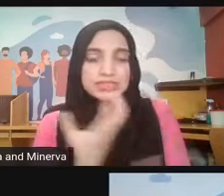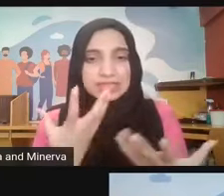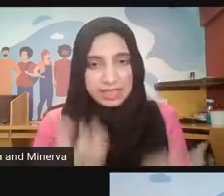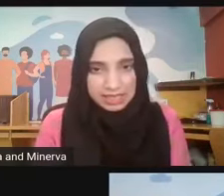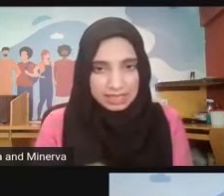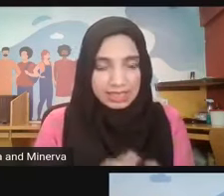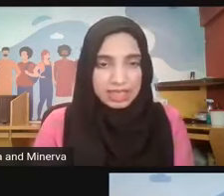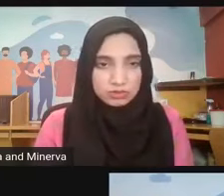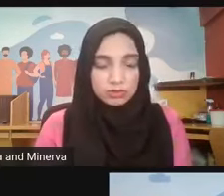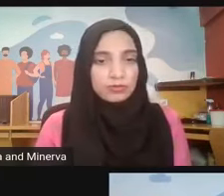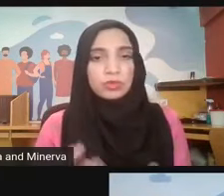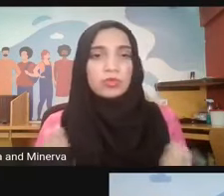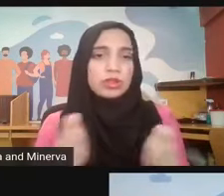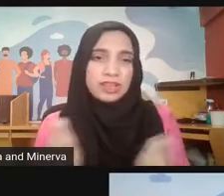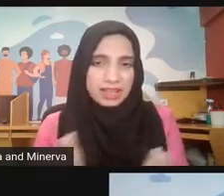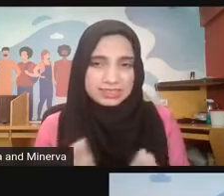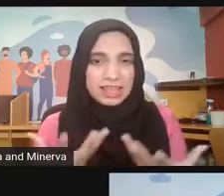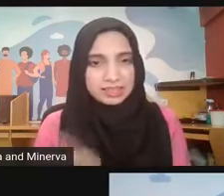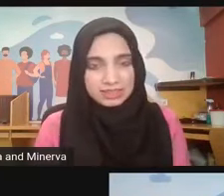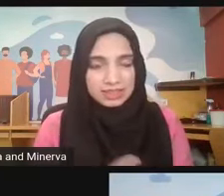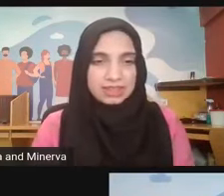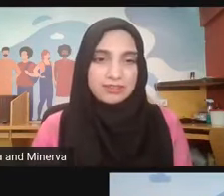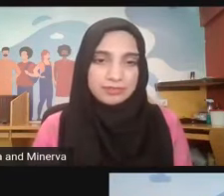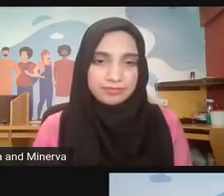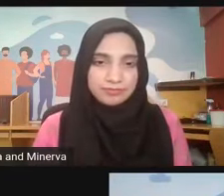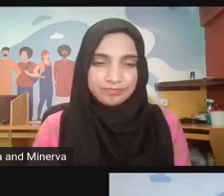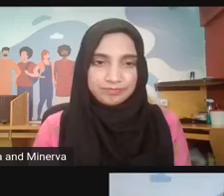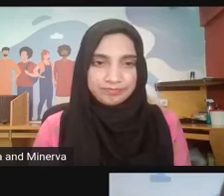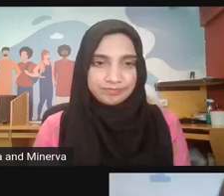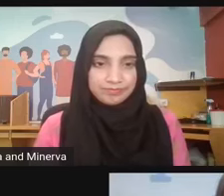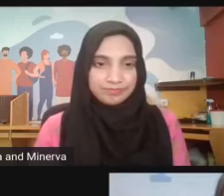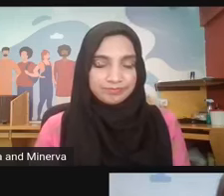एक्सेस इज वेरी इजी, इट्स नॉट वेरी डिफिकल्ट टू फाइंड देम।